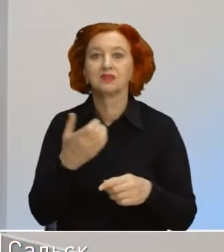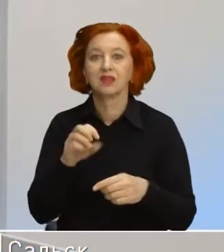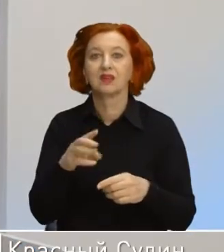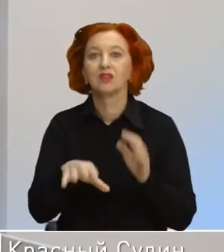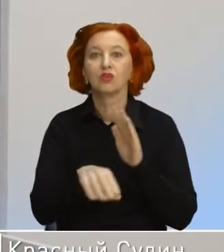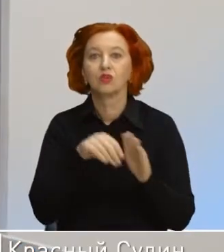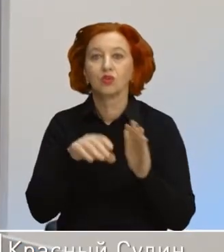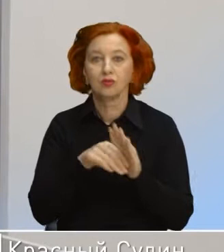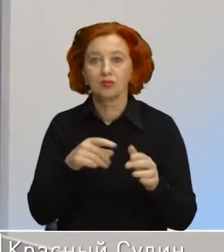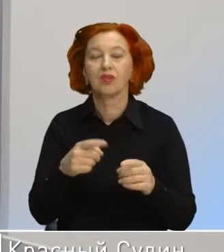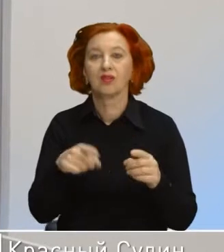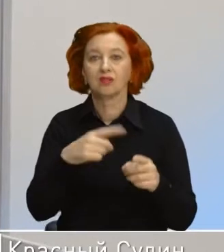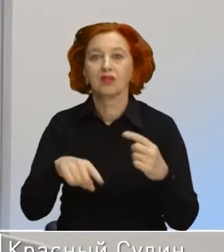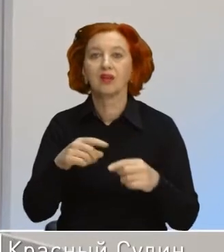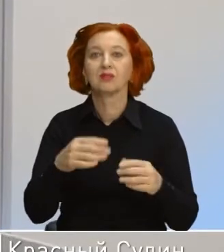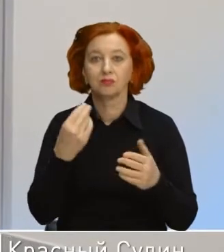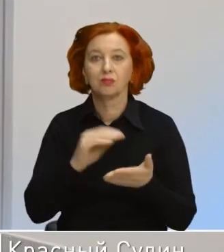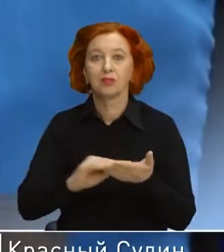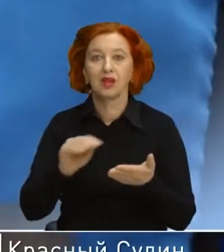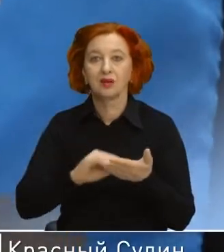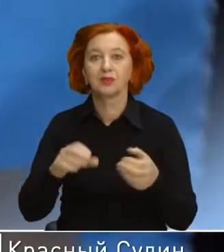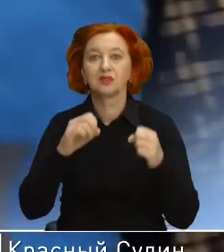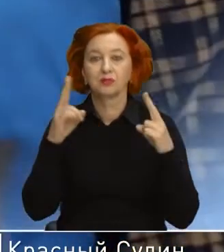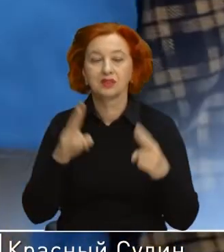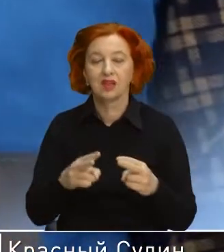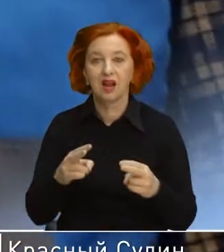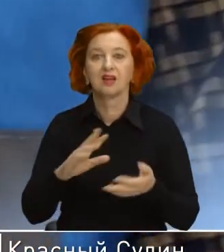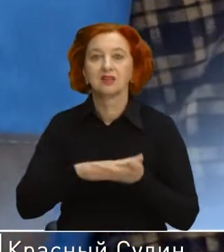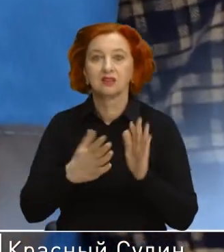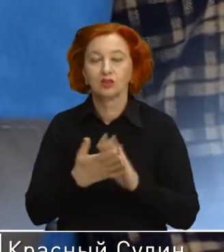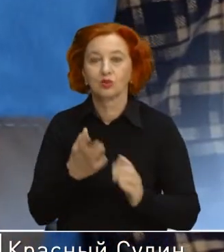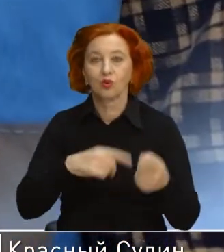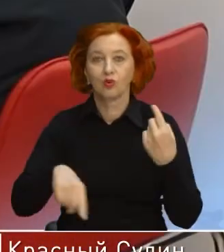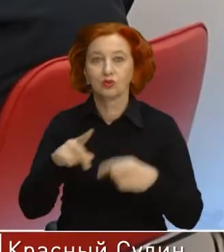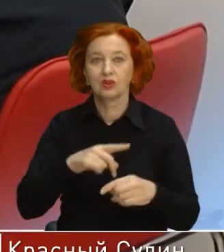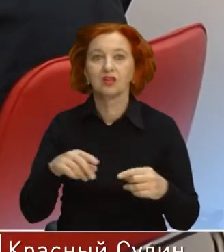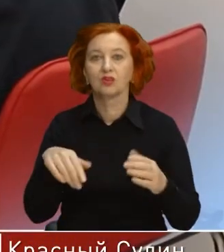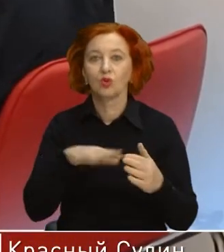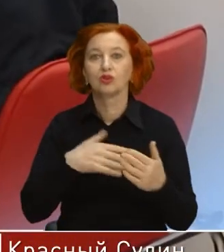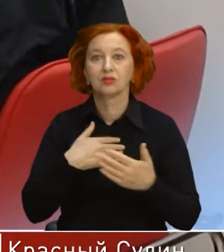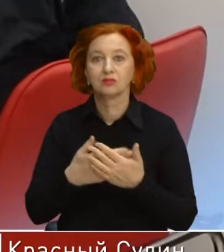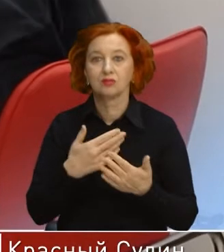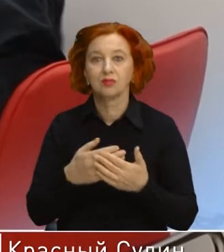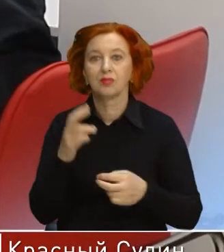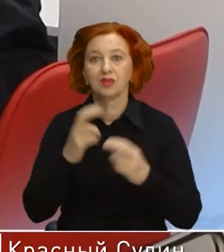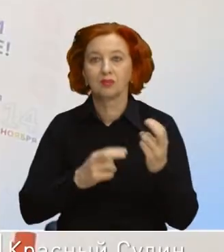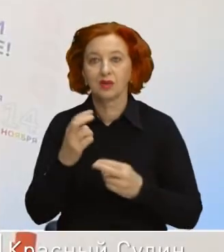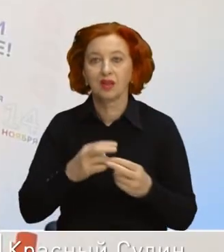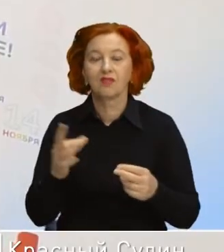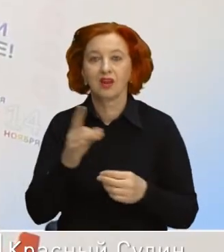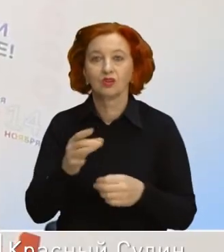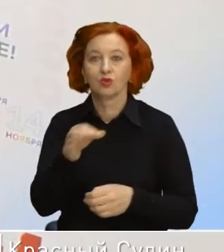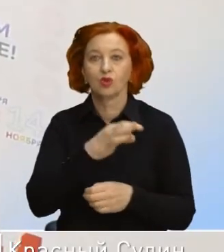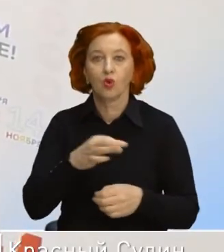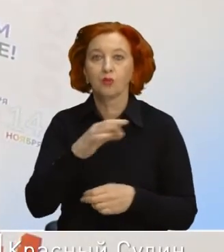Добровольцы помогали гражданам пройти перепись на специальных участках, в том числе в МФЦ, а также на территории предприятий. В Ростовской